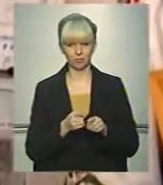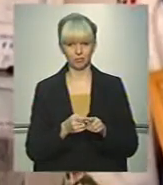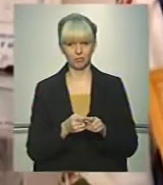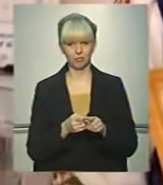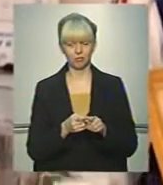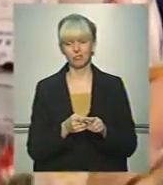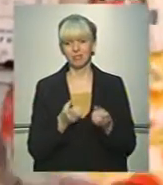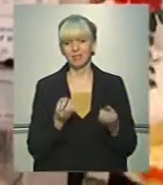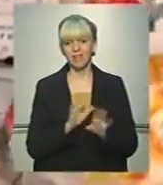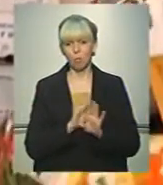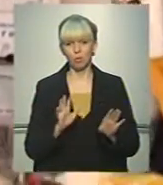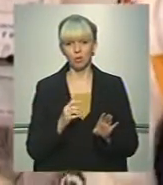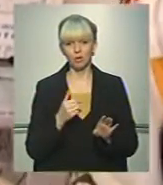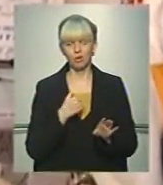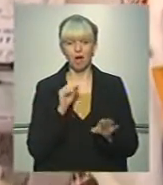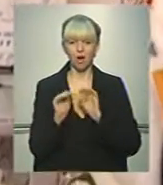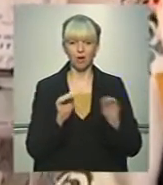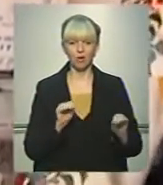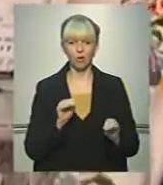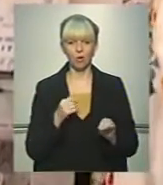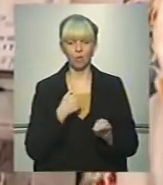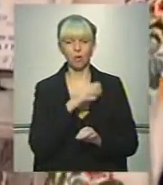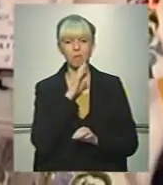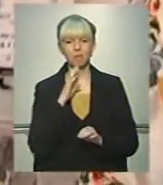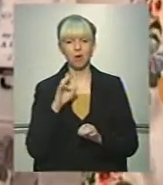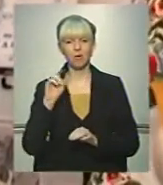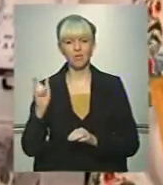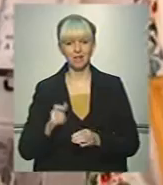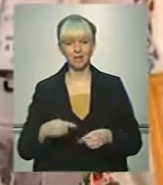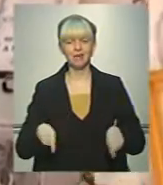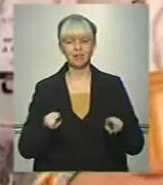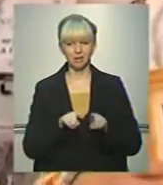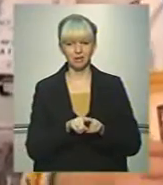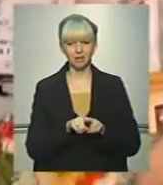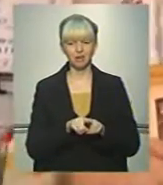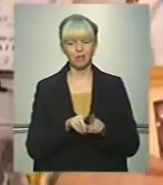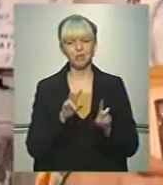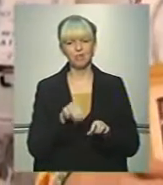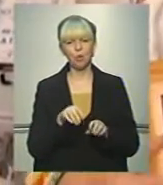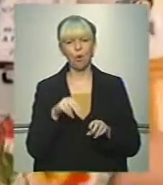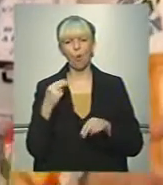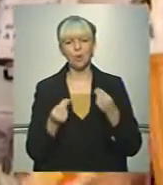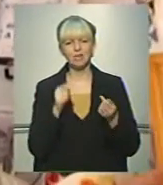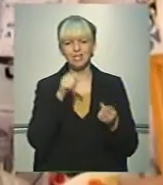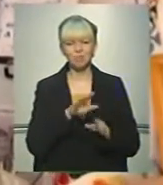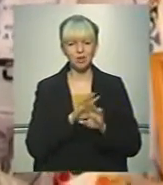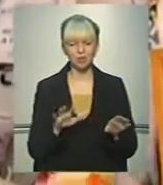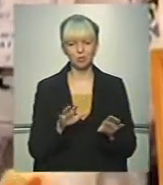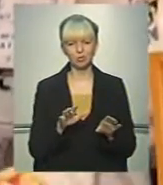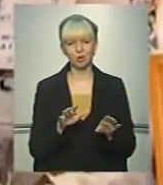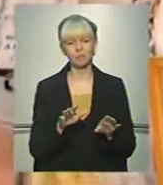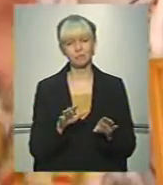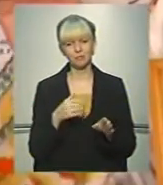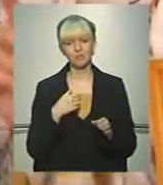Дуже непросто. От я, наприклад, розкладу, а в мене мама в Італії, два такі рецензенти, і каже, ні, тут кольори не співпадають, тут щось не так.